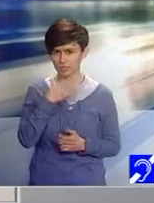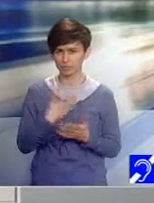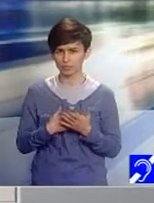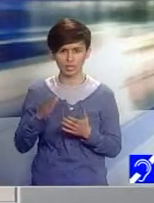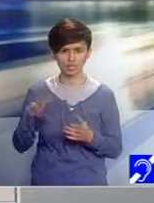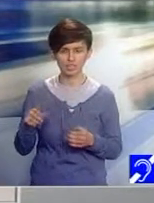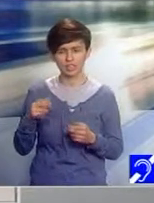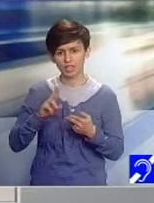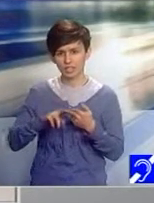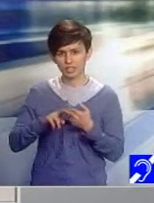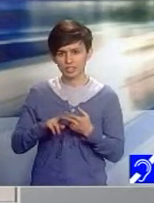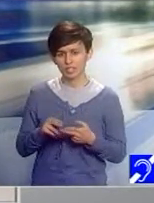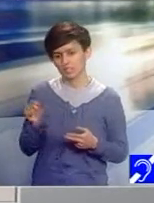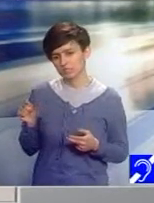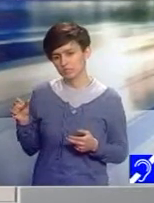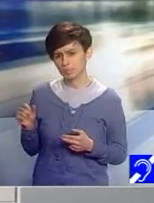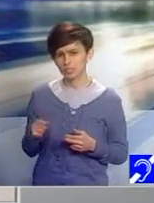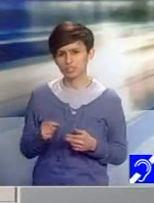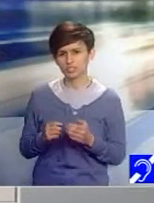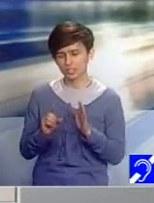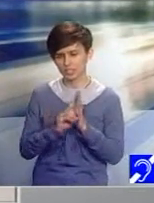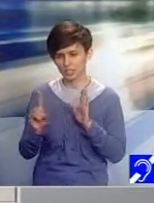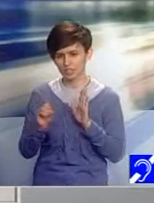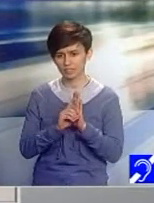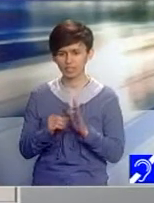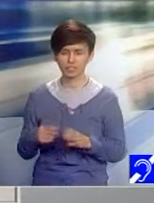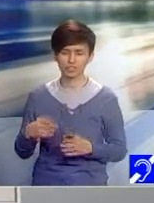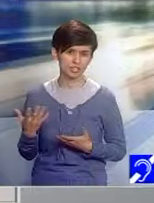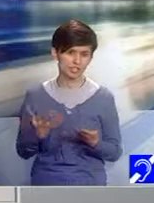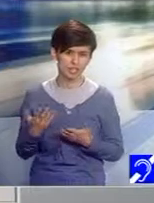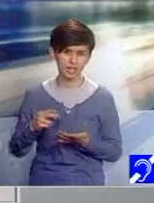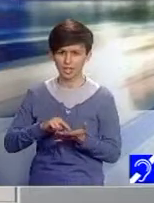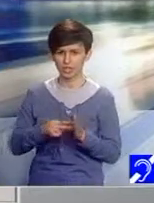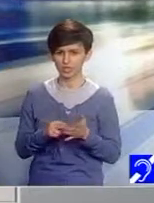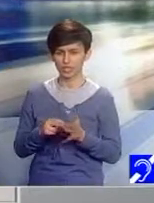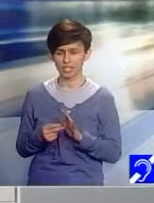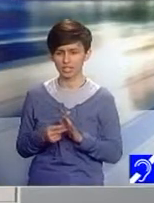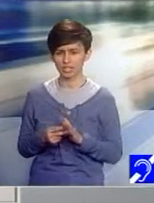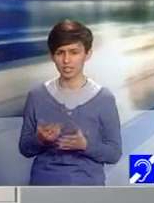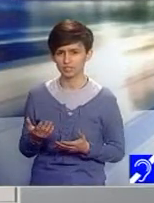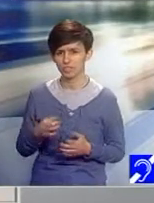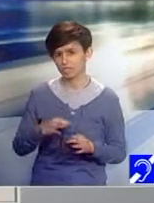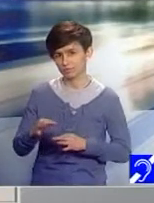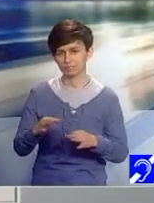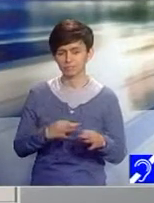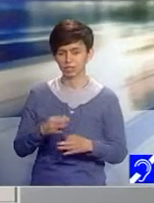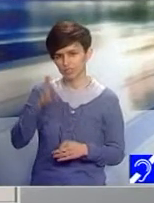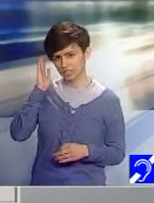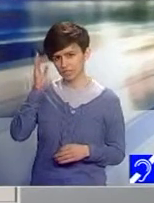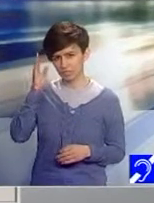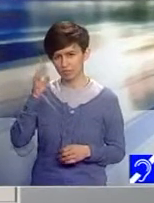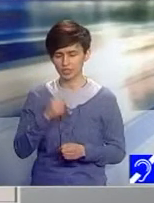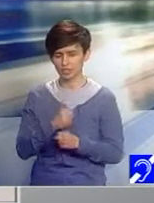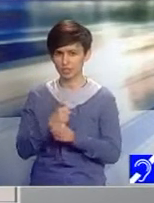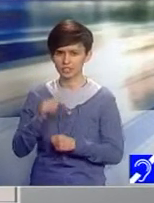tematice destul de dese, ce alte întâlniri tematice ați mai organizat și mai plănuiți și pe viitor,